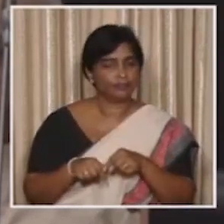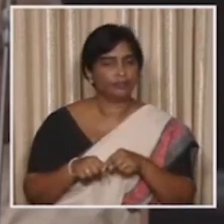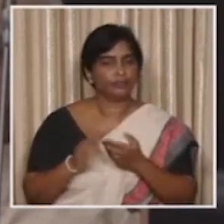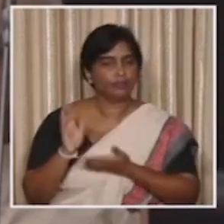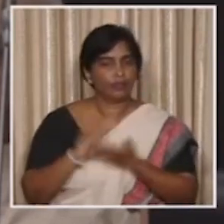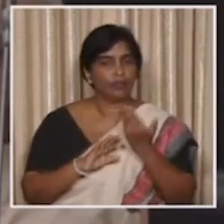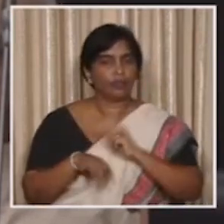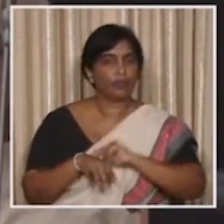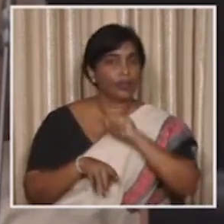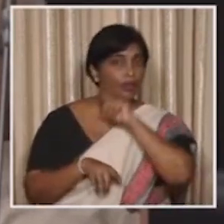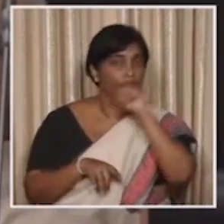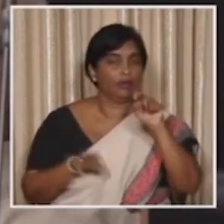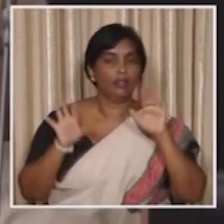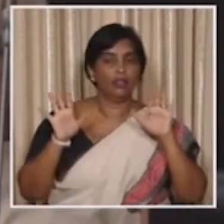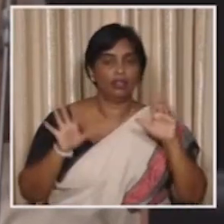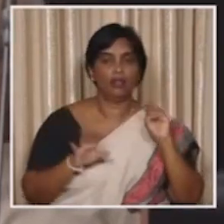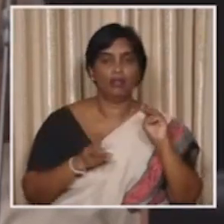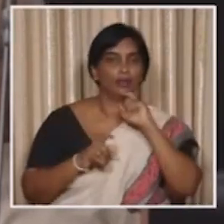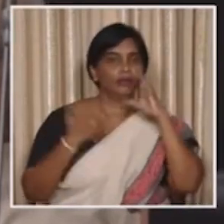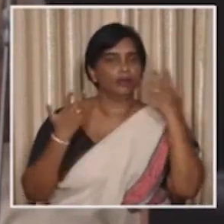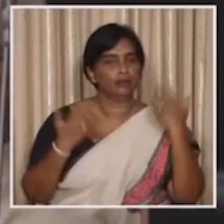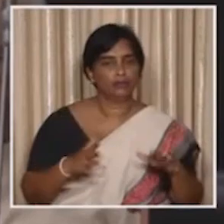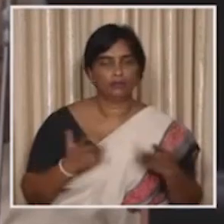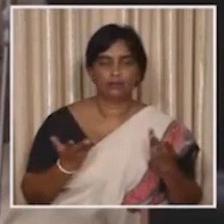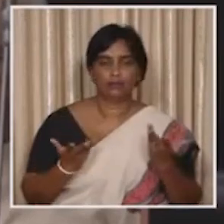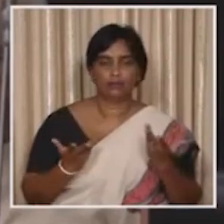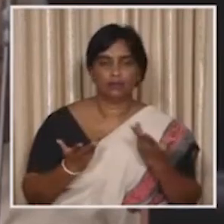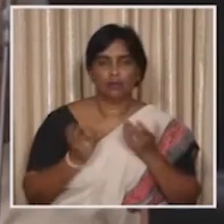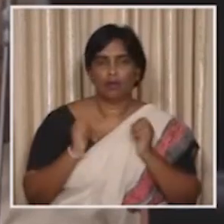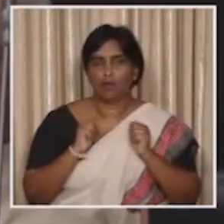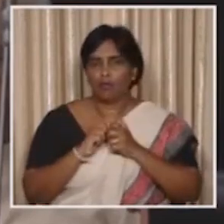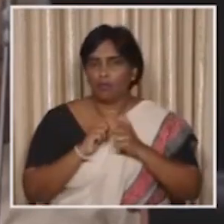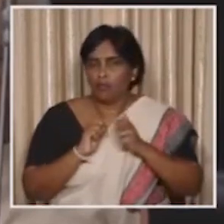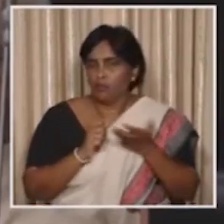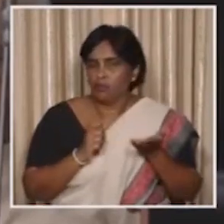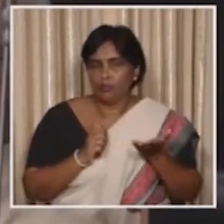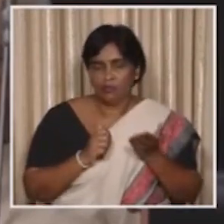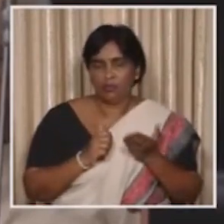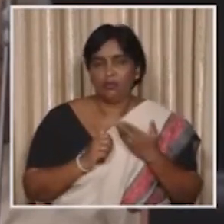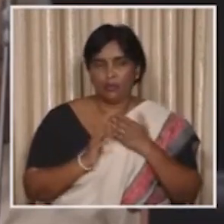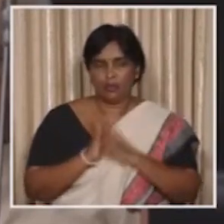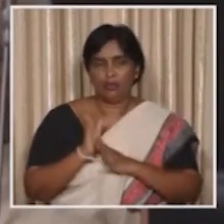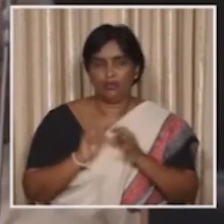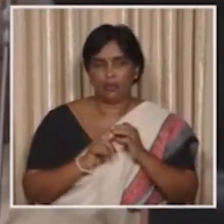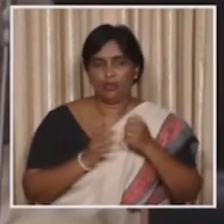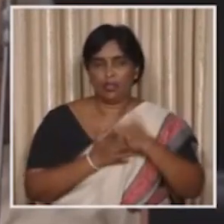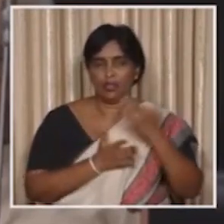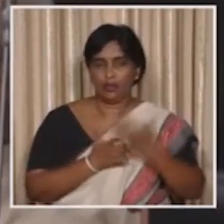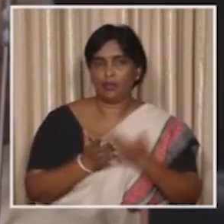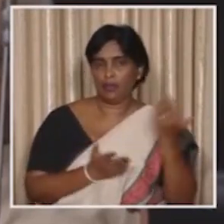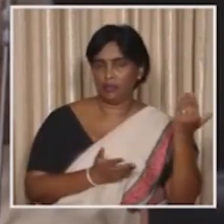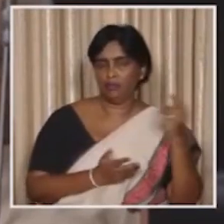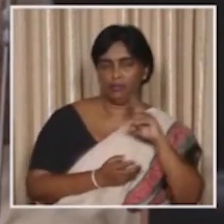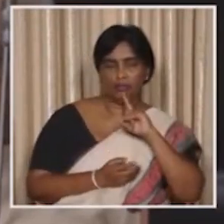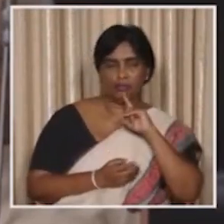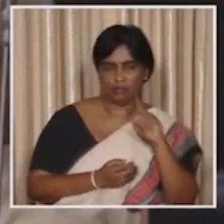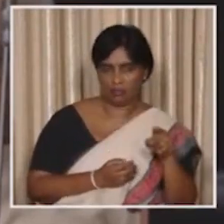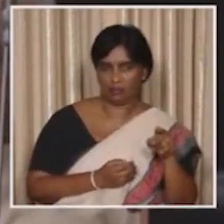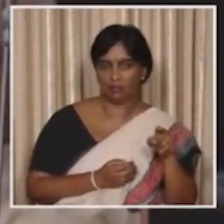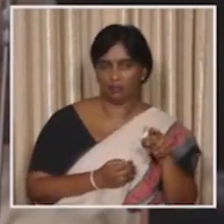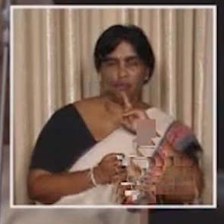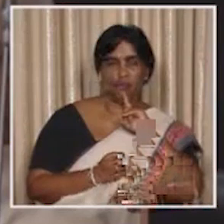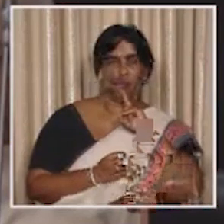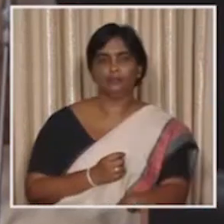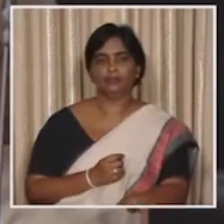යනකොට 10ම ආවේ එතකොට නඩුව ඉවරයි. ඒක හොයාගන්න ඕන මොකද්ද සිදු වුනේ කියලා. මම ඇමතුමාගේ වාර්තාවක් ඉල්ලන්න ඉන්නේ ඒ